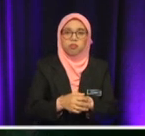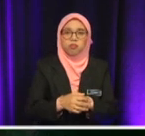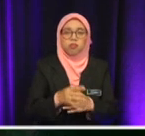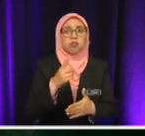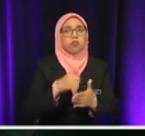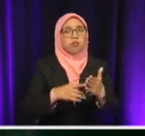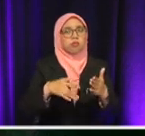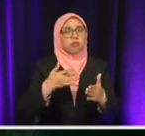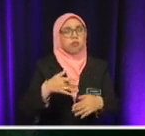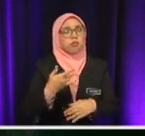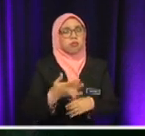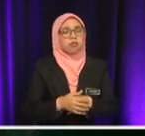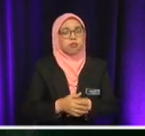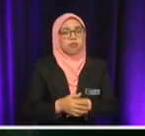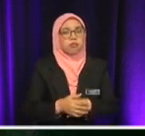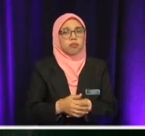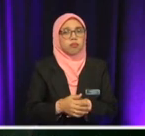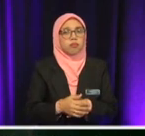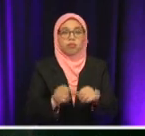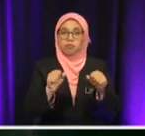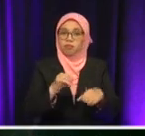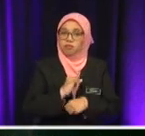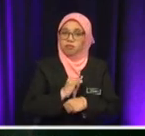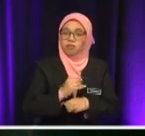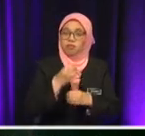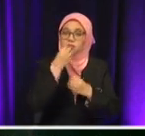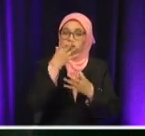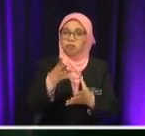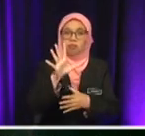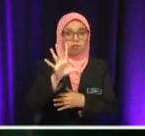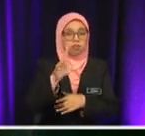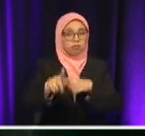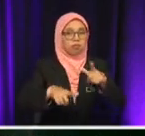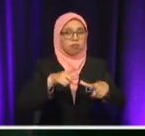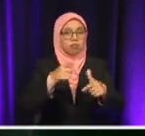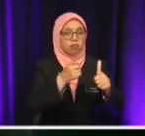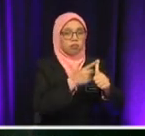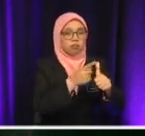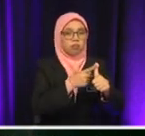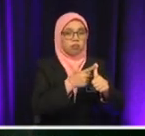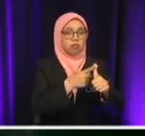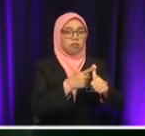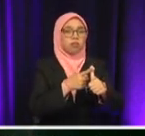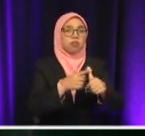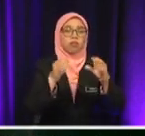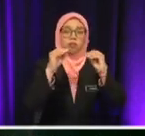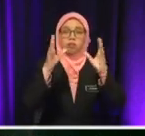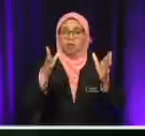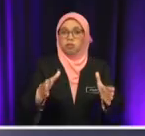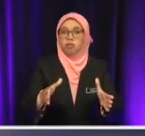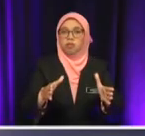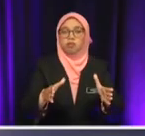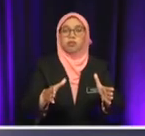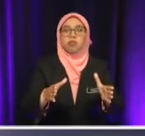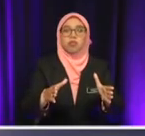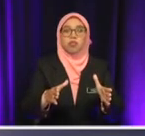boleh nyatakan lima langkah cikgu. Yang pertama, pengasuh mengamalkan kebersihan dengan mencuci tangan dan